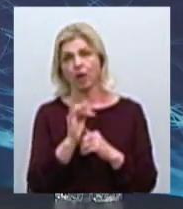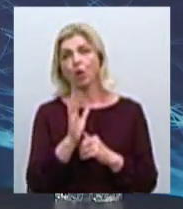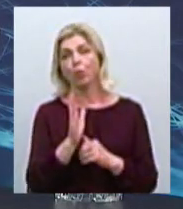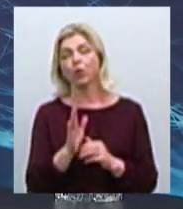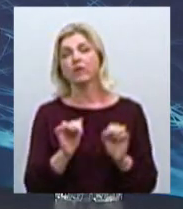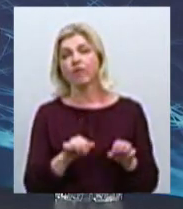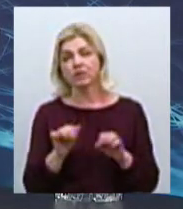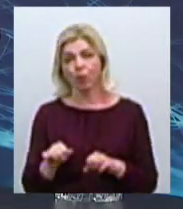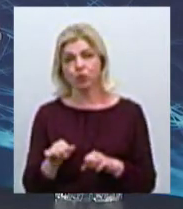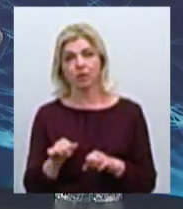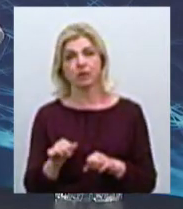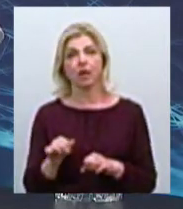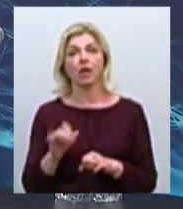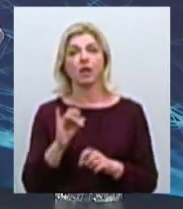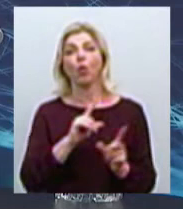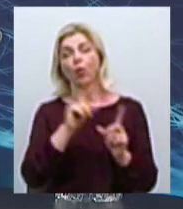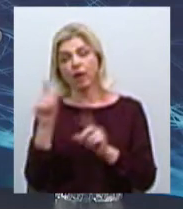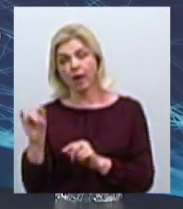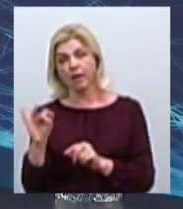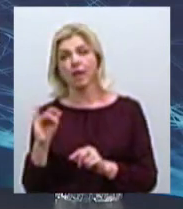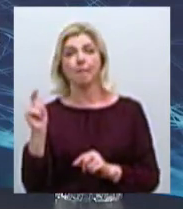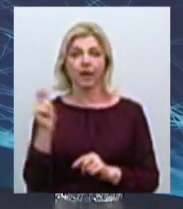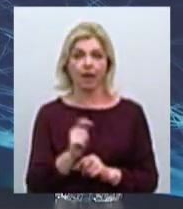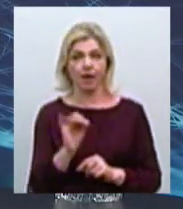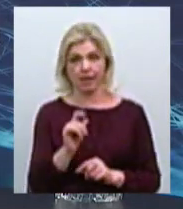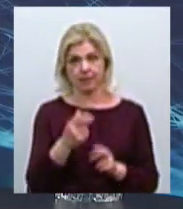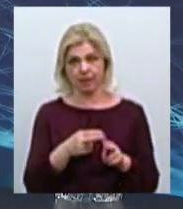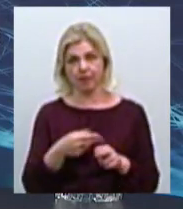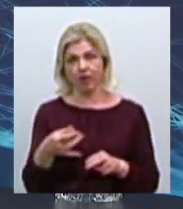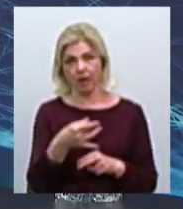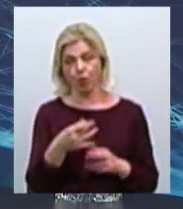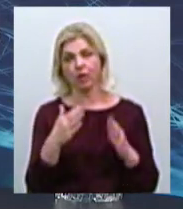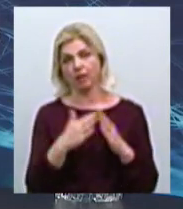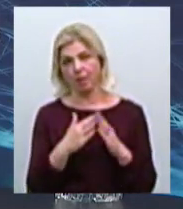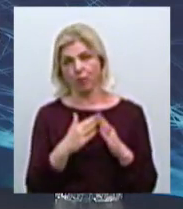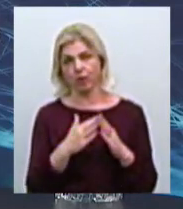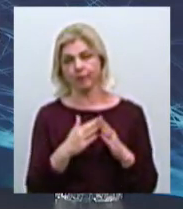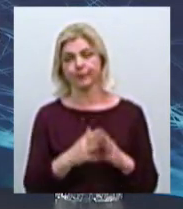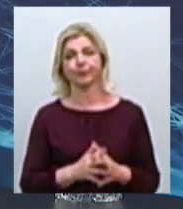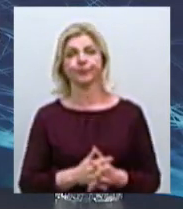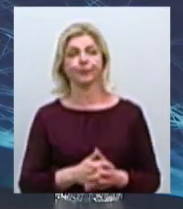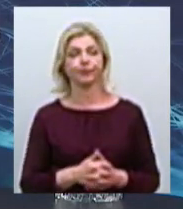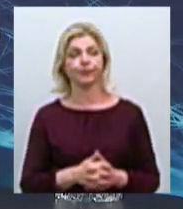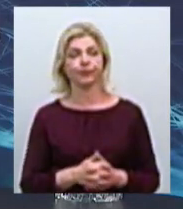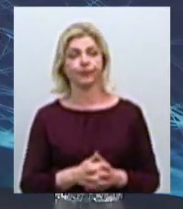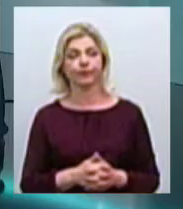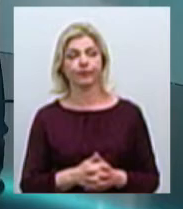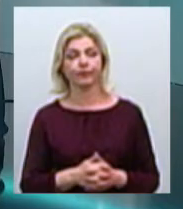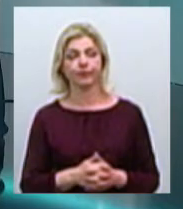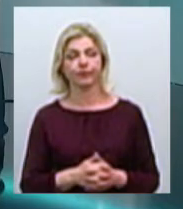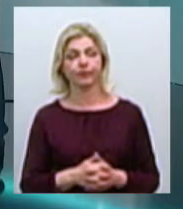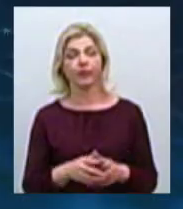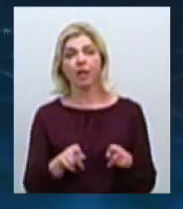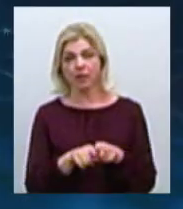и приехать в тот район, и уехать из этого района домой, если кто-то там в гостях или корабельный район. И так